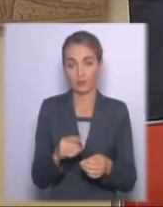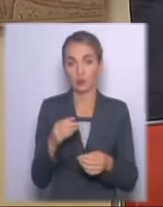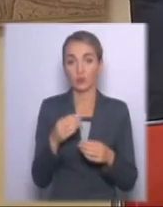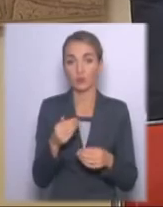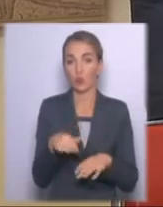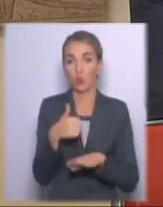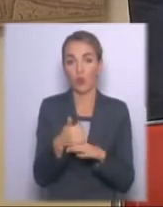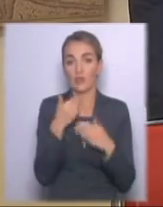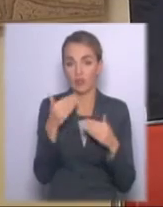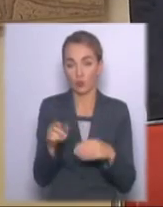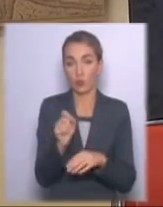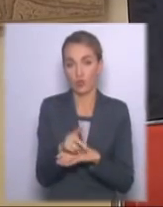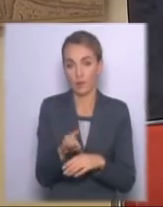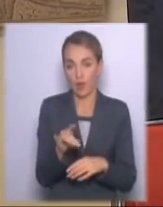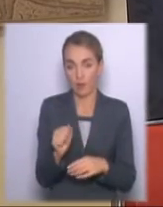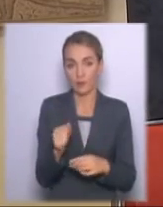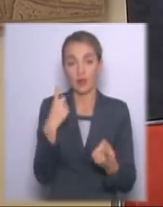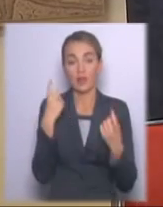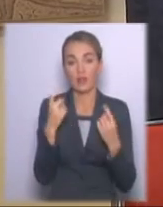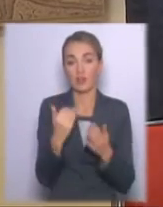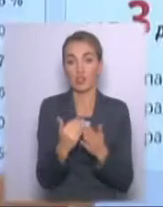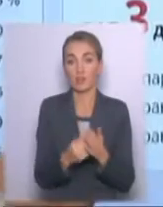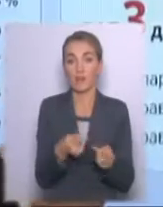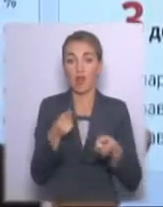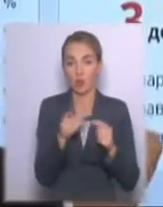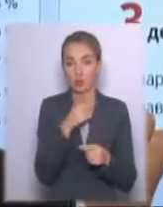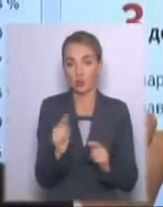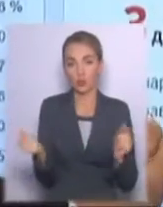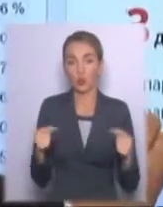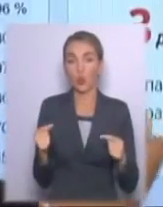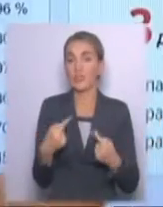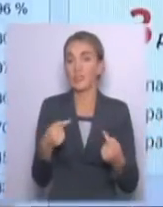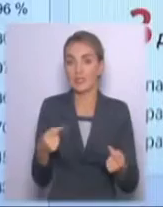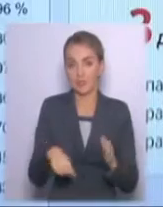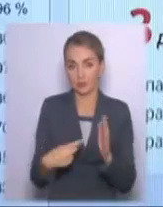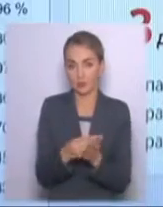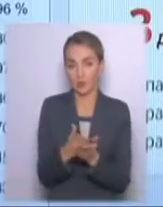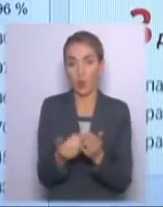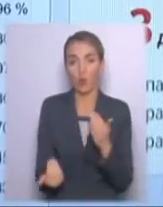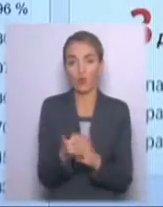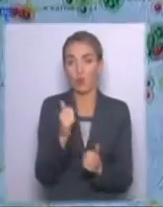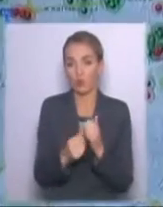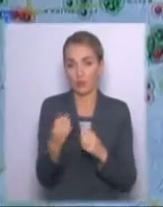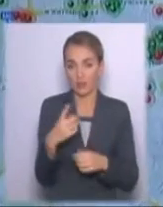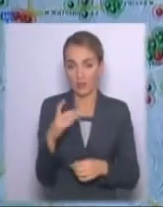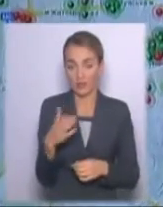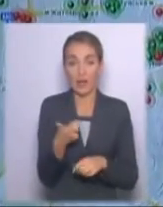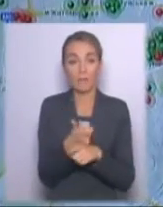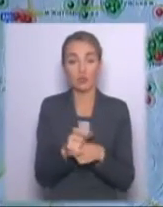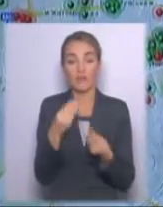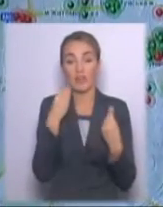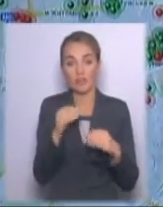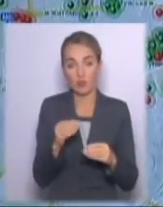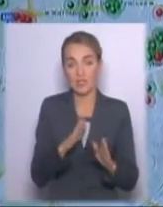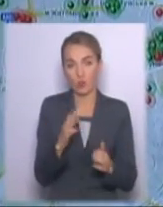звернень громадян та доручення мера. Дані в режимі реального часу надходять з різних служб міста та оновлюються кожні 15 хвилин. Для більшої ефективності систему